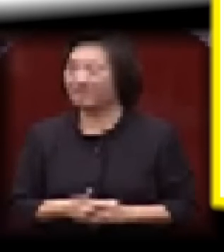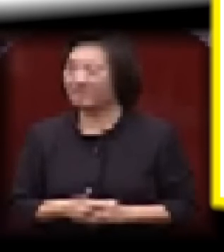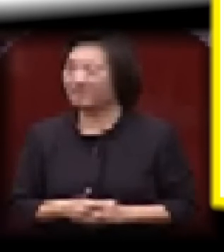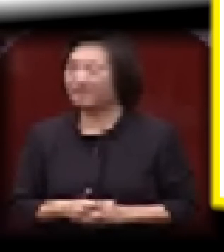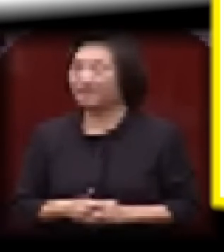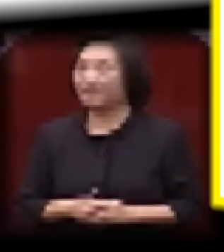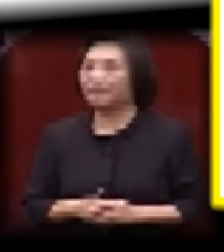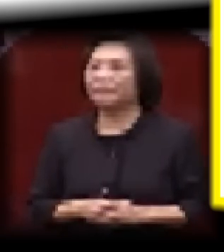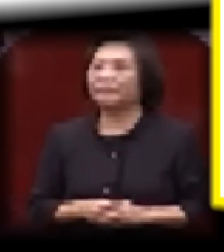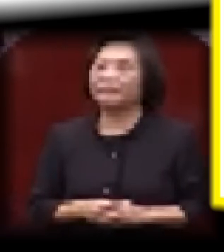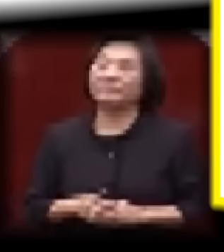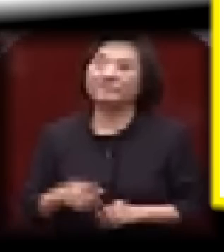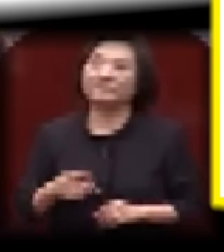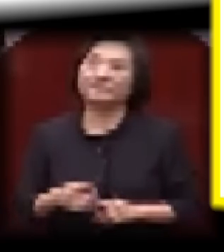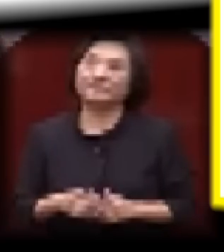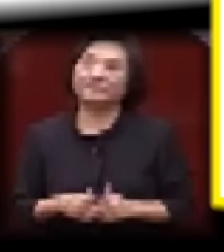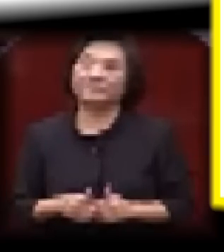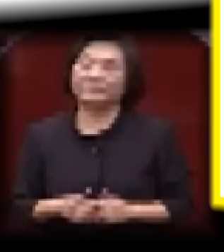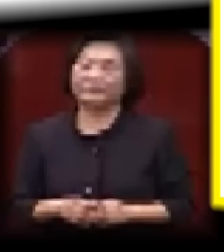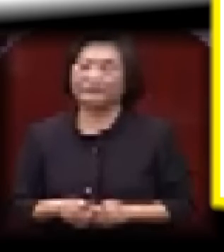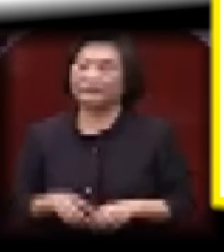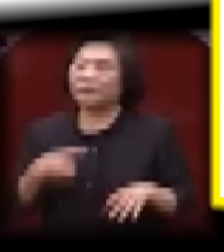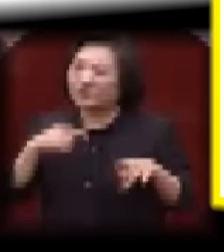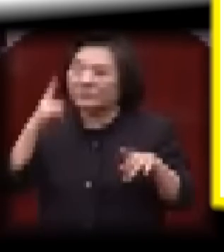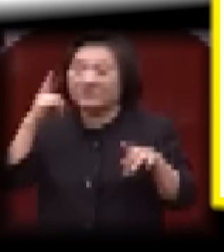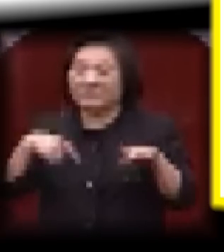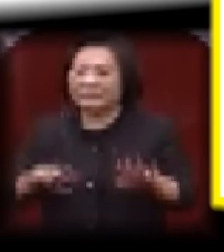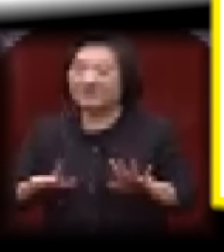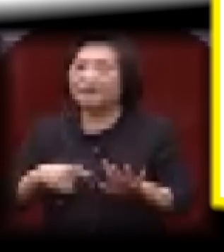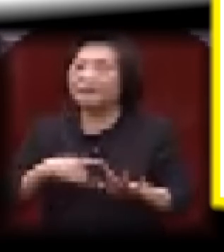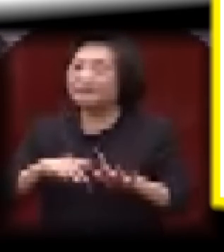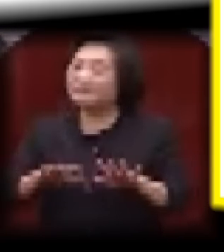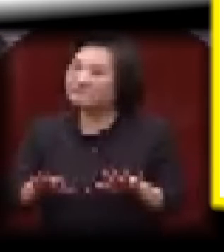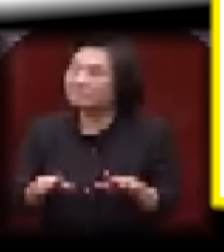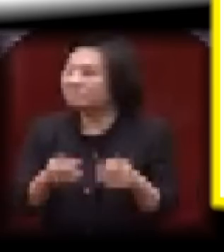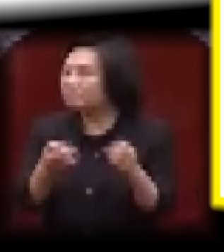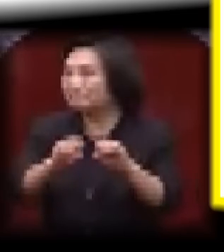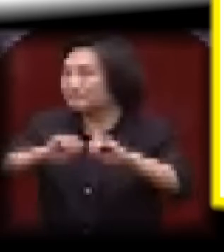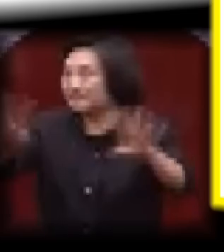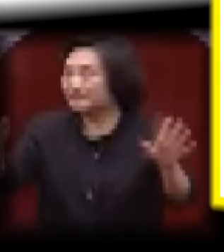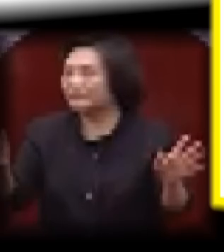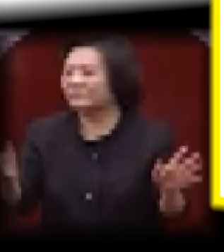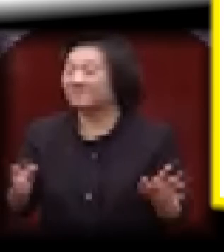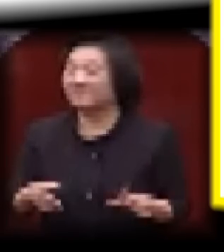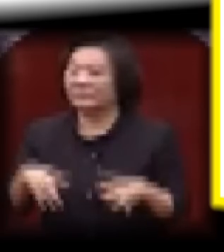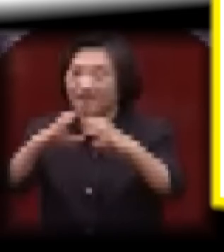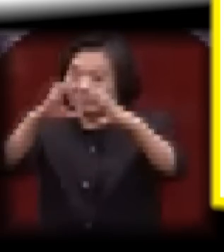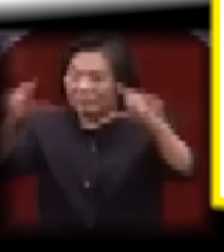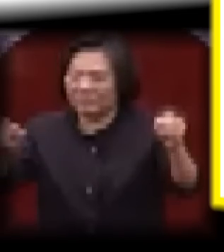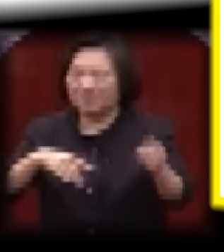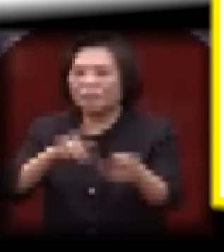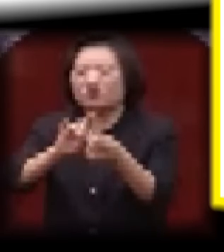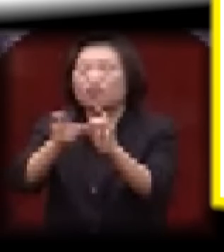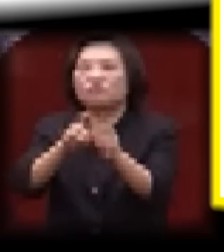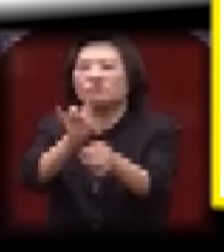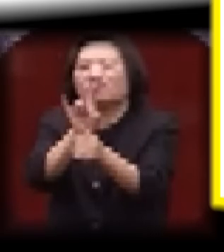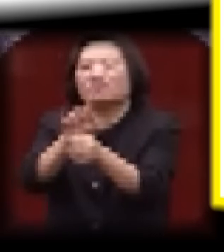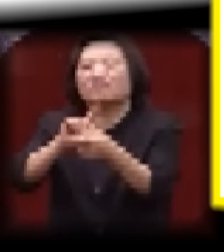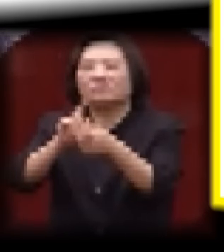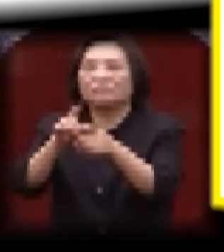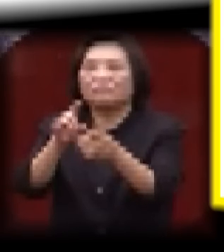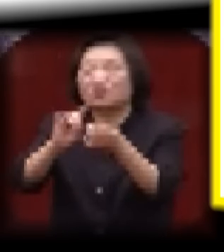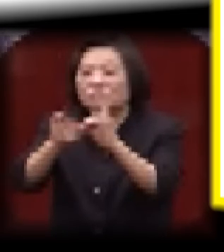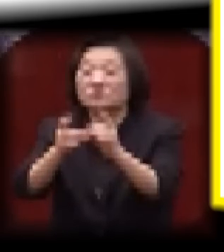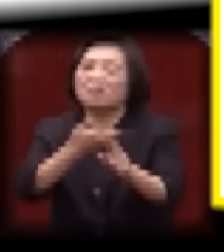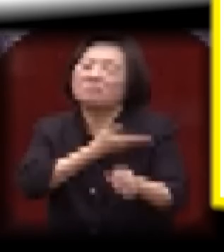理由去给他解约。所以结论是这样的，大巨蛋我们不会刁难，不会放水，